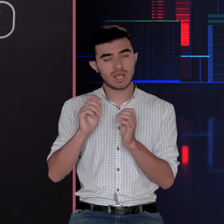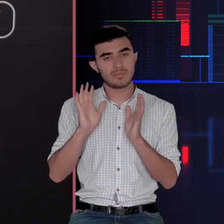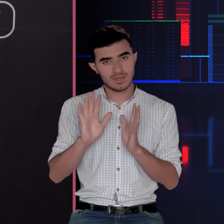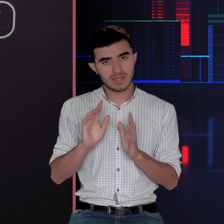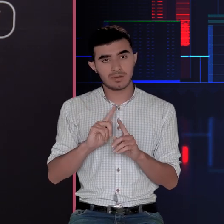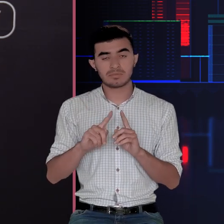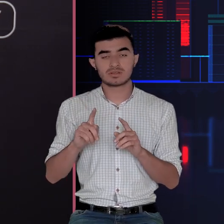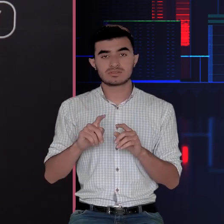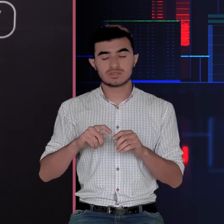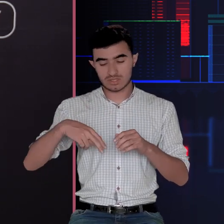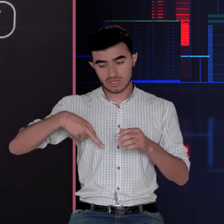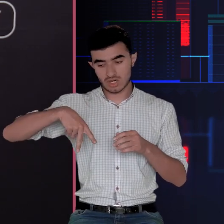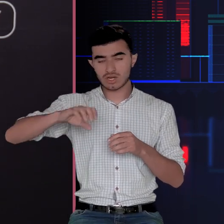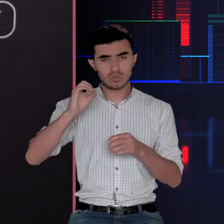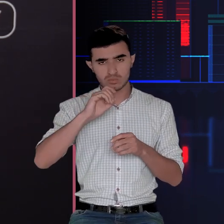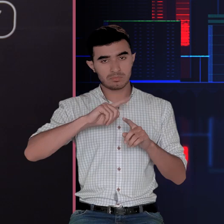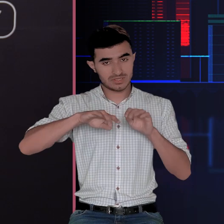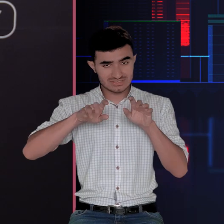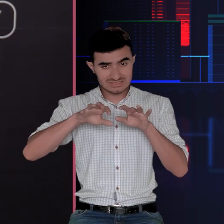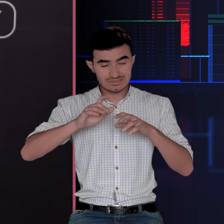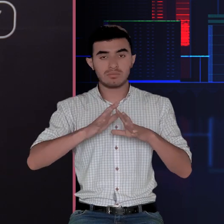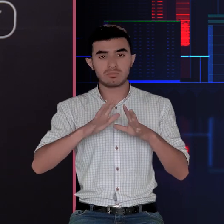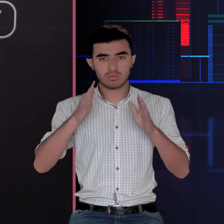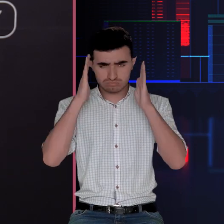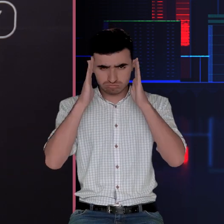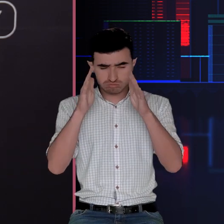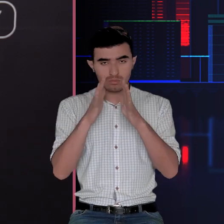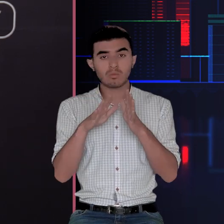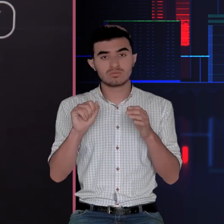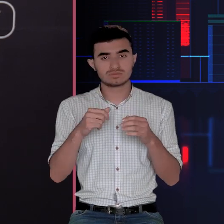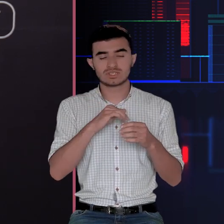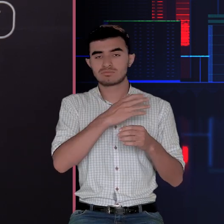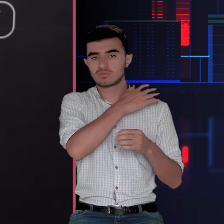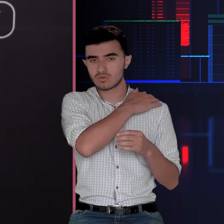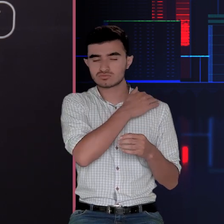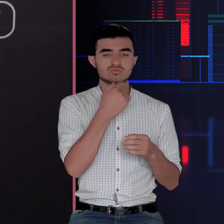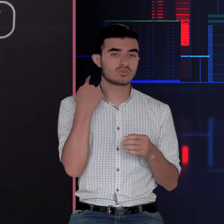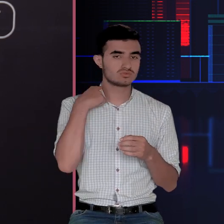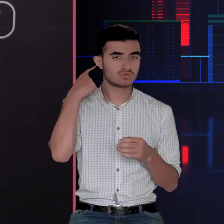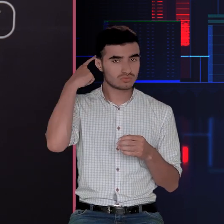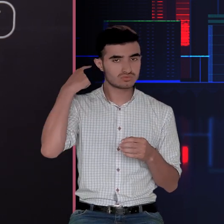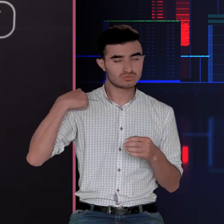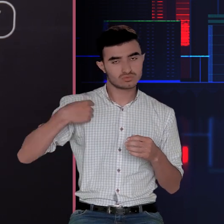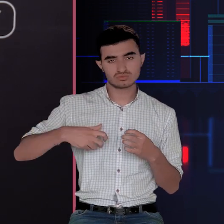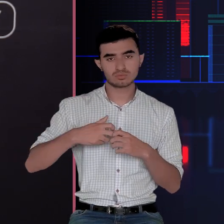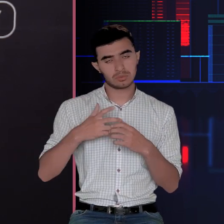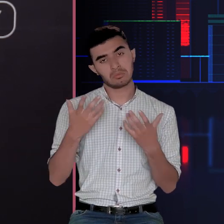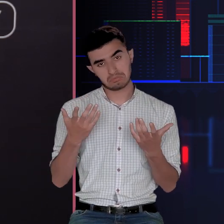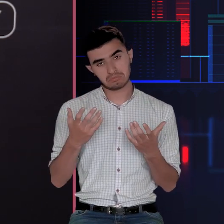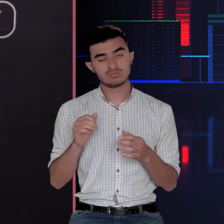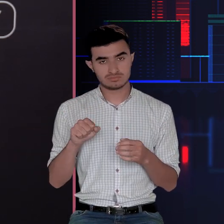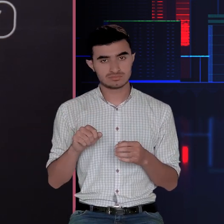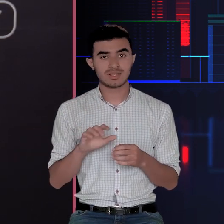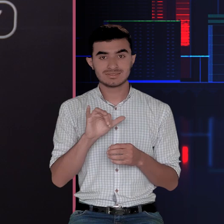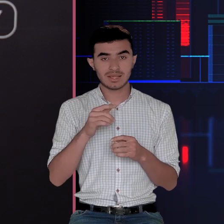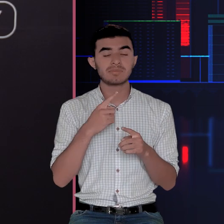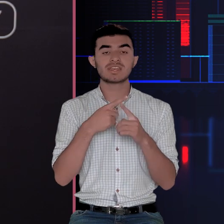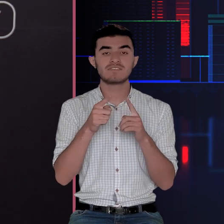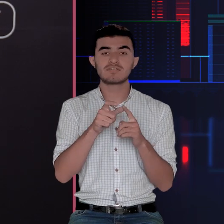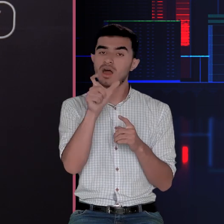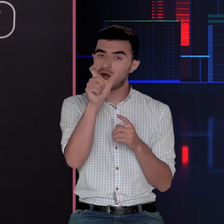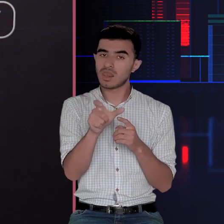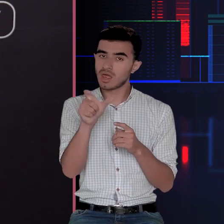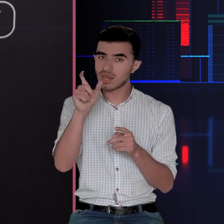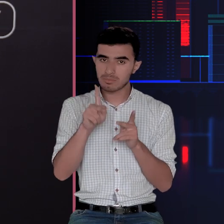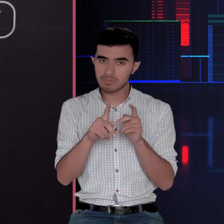वो काम ज़्यादा कर रहा है. सो यूजली हिज प्रॉब्लम्स और हर प्रॉब्लम्स विल बी इन द शोल्डर्स, नेक एंड द अपर बैक एंड सो ऑन एंड सो फोर्थ. सो यूजली द